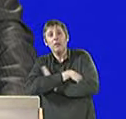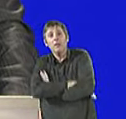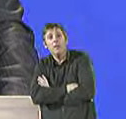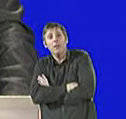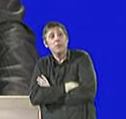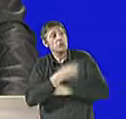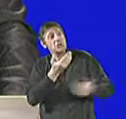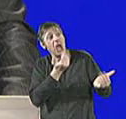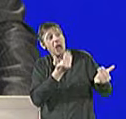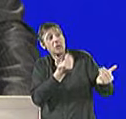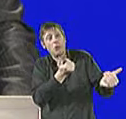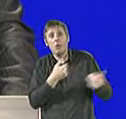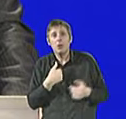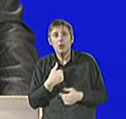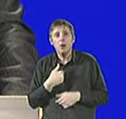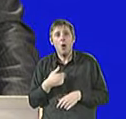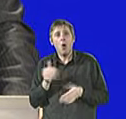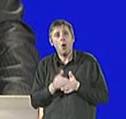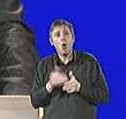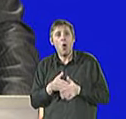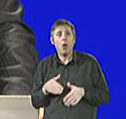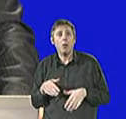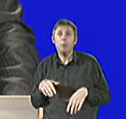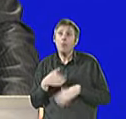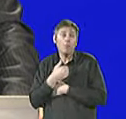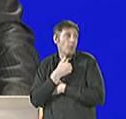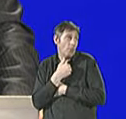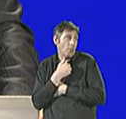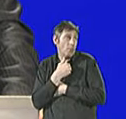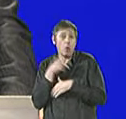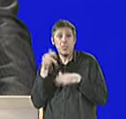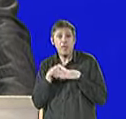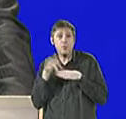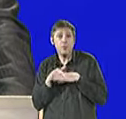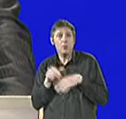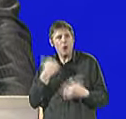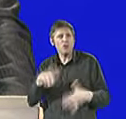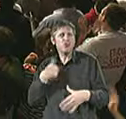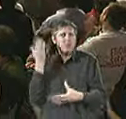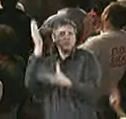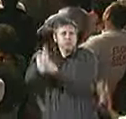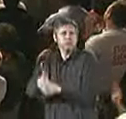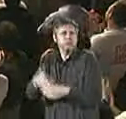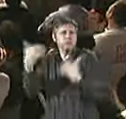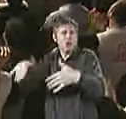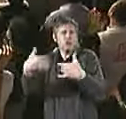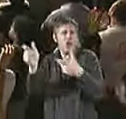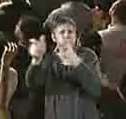avais attendus, on y serait encore, je veux dire, au point de départ.